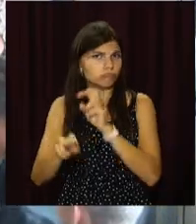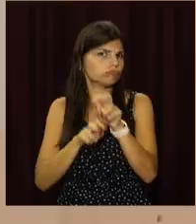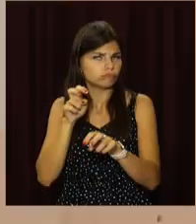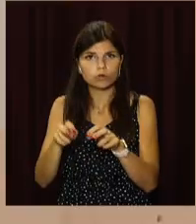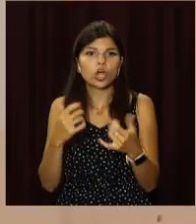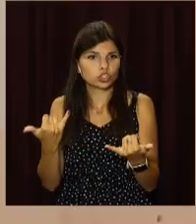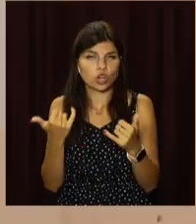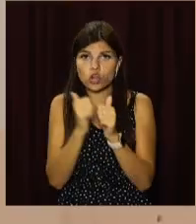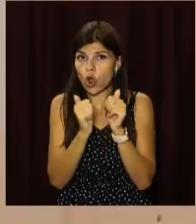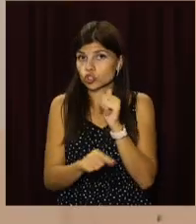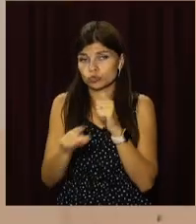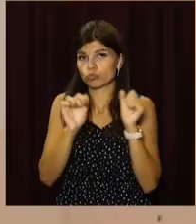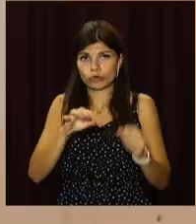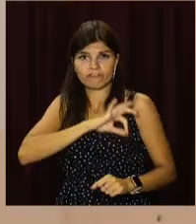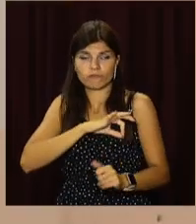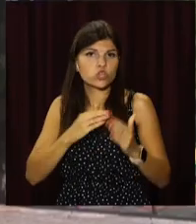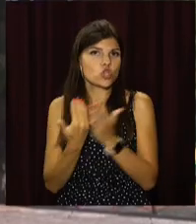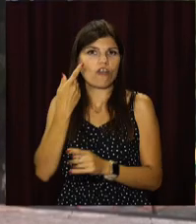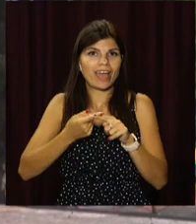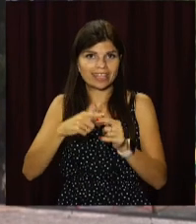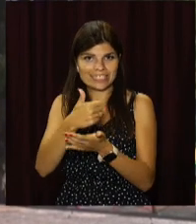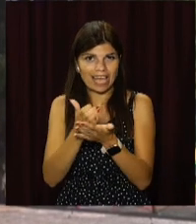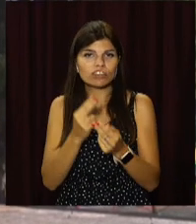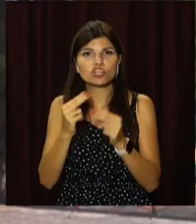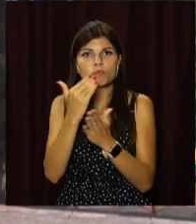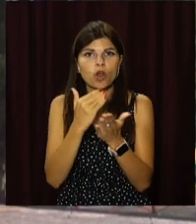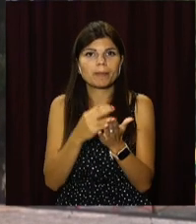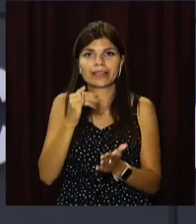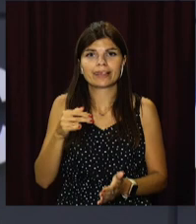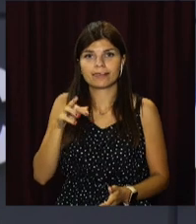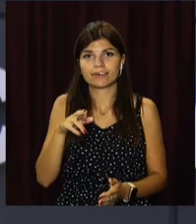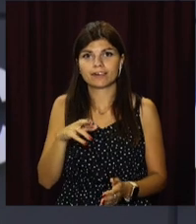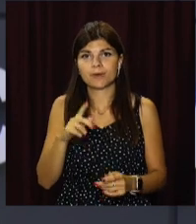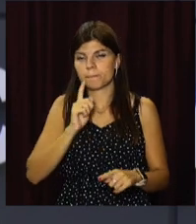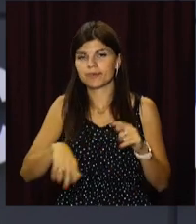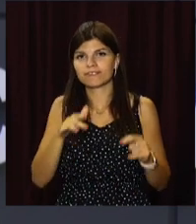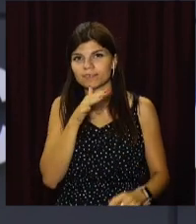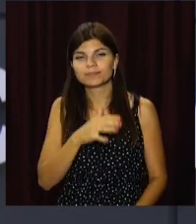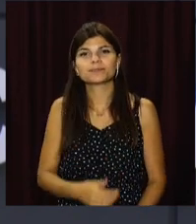них тепер може скористатися новим сервісом. Мрія Требушенко, Олександр Вернигоров, Open News, телеканал «Відкритий».